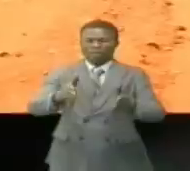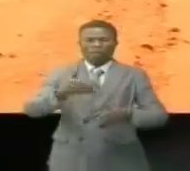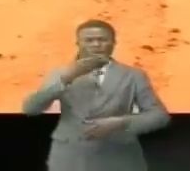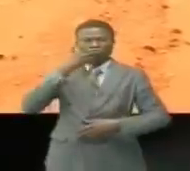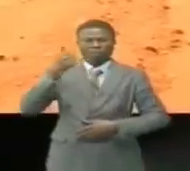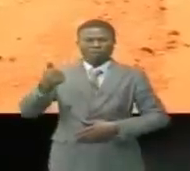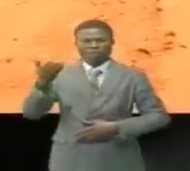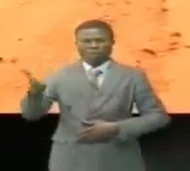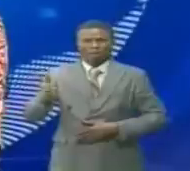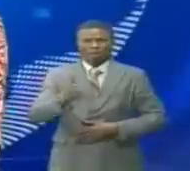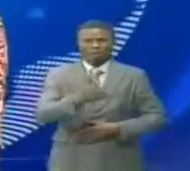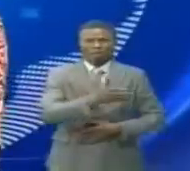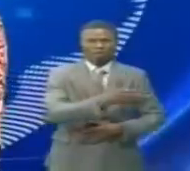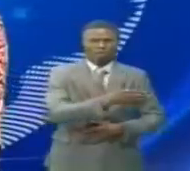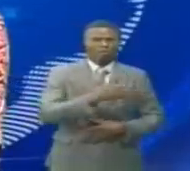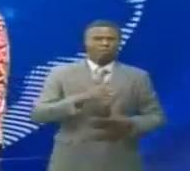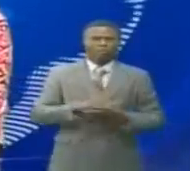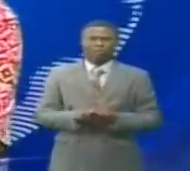viables.